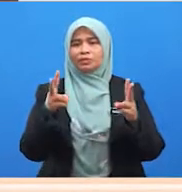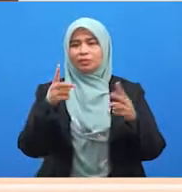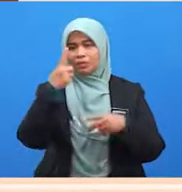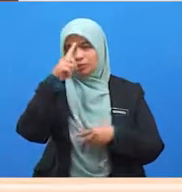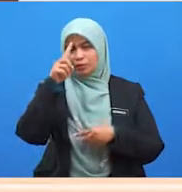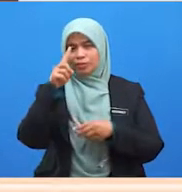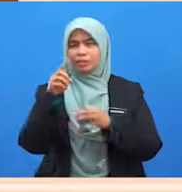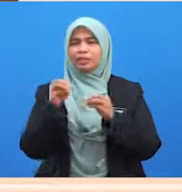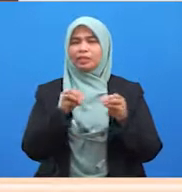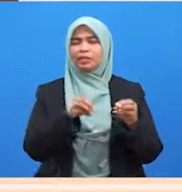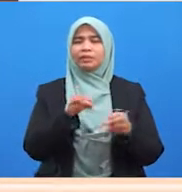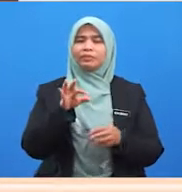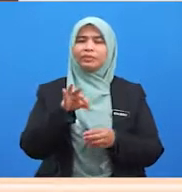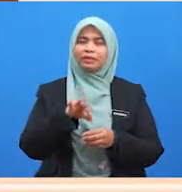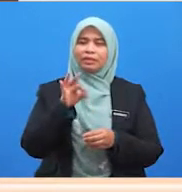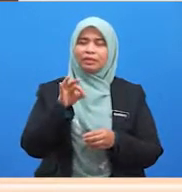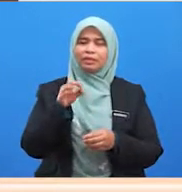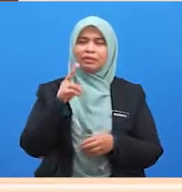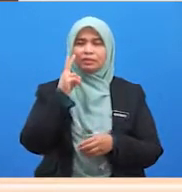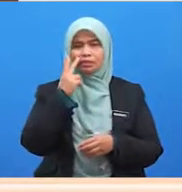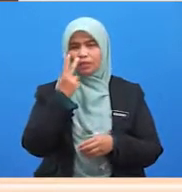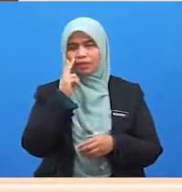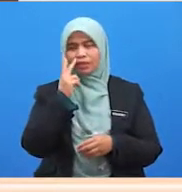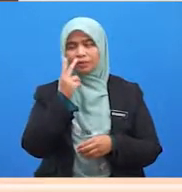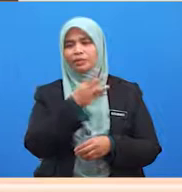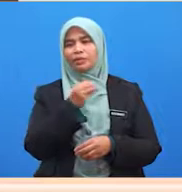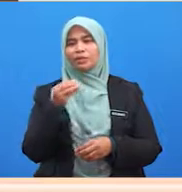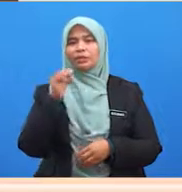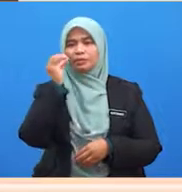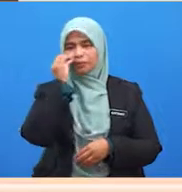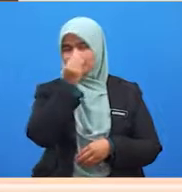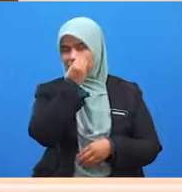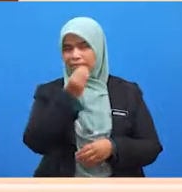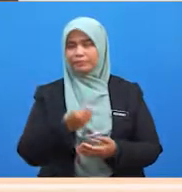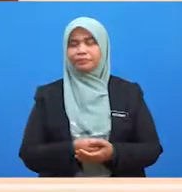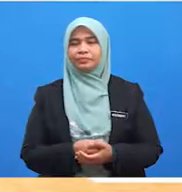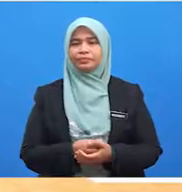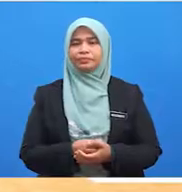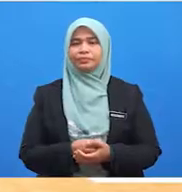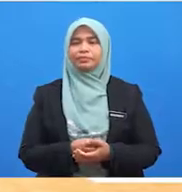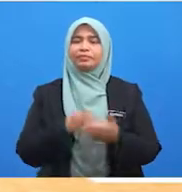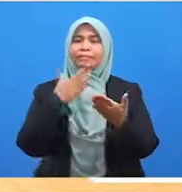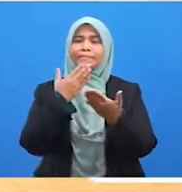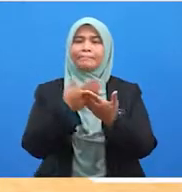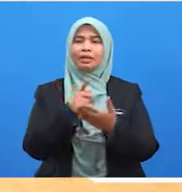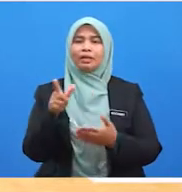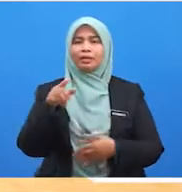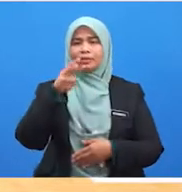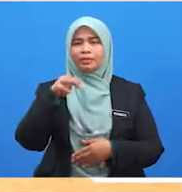sesuai bagi penanaman teh, sayur-sayuran dan bunga-bungaan. Baiklah